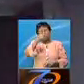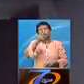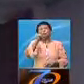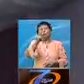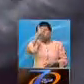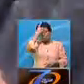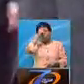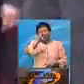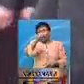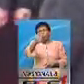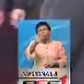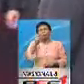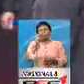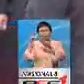Datuk Seri Ong kacuan